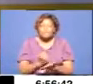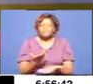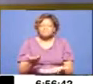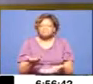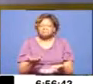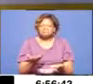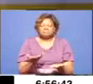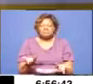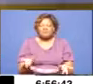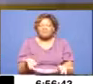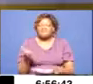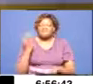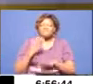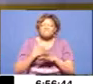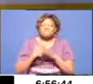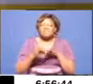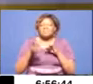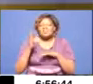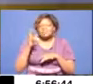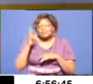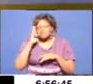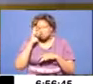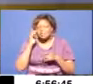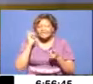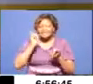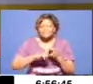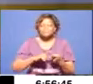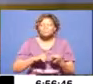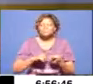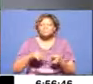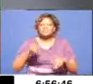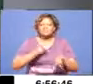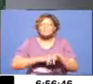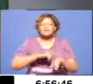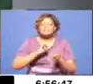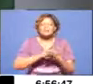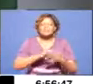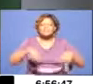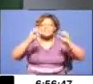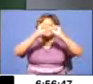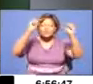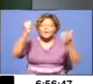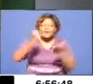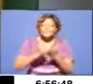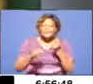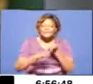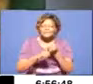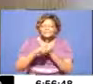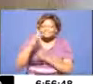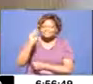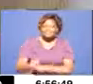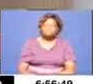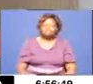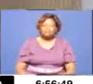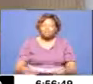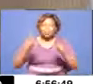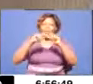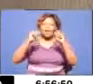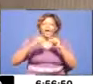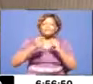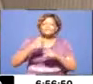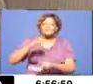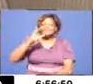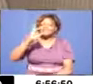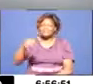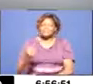and choose such a time that the president appoints the six judges. Ni matamshi haya ya jaji mkuu wa kwanza kuhudumu baada ya